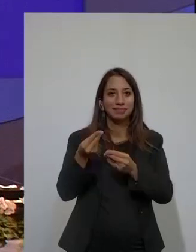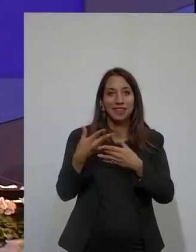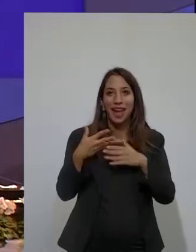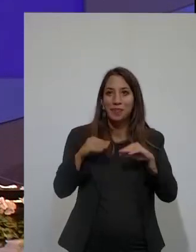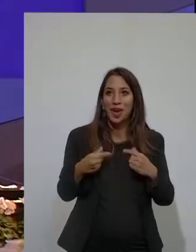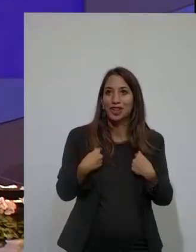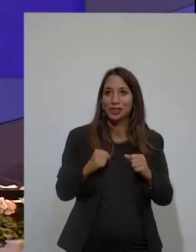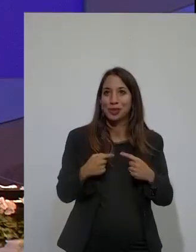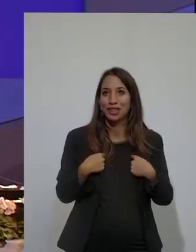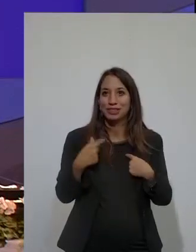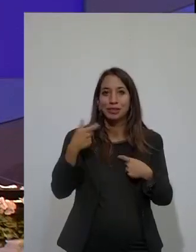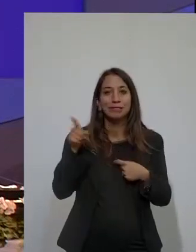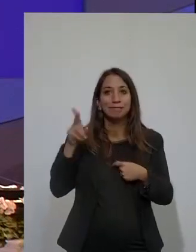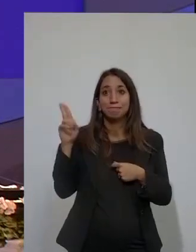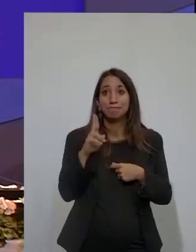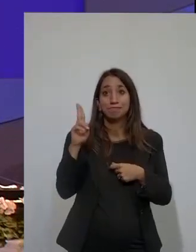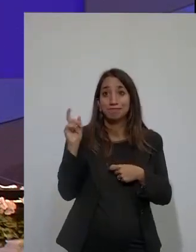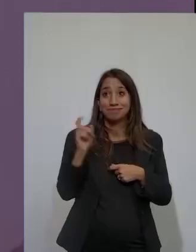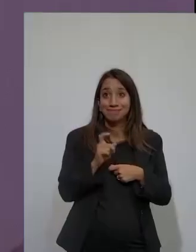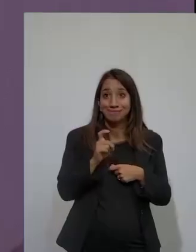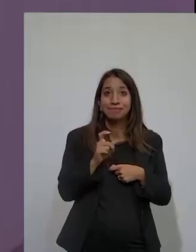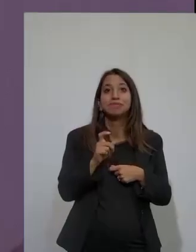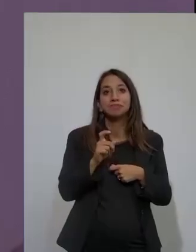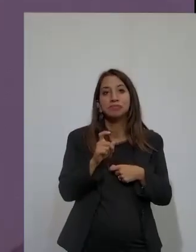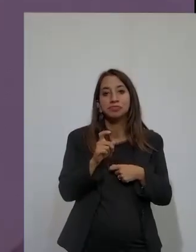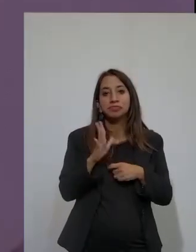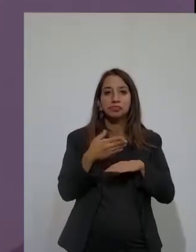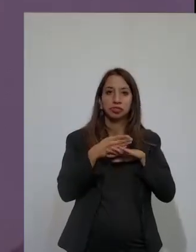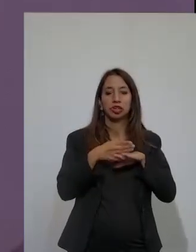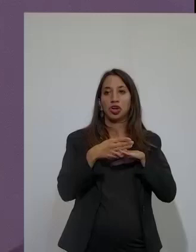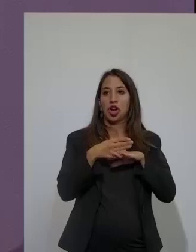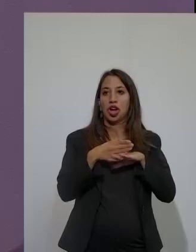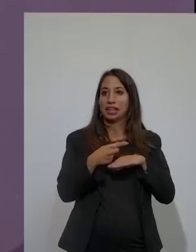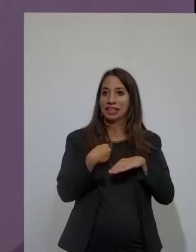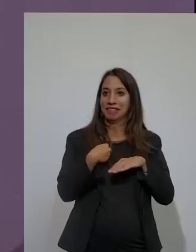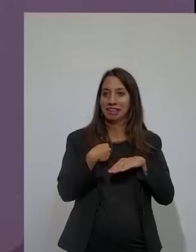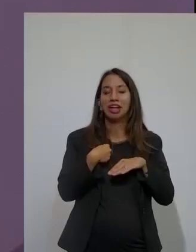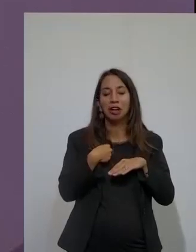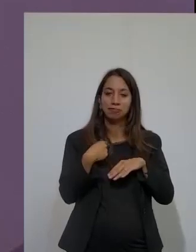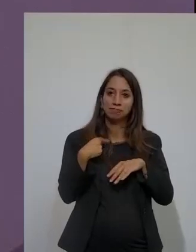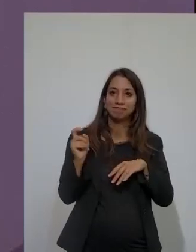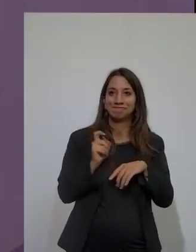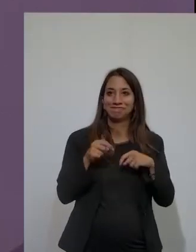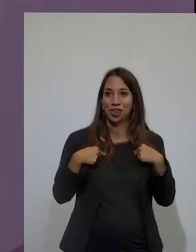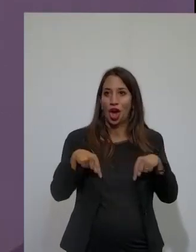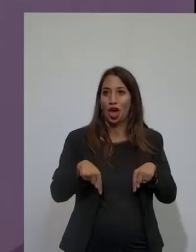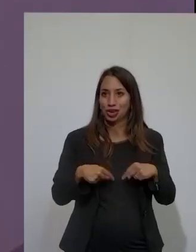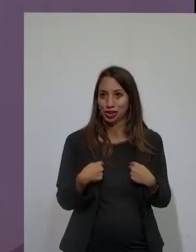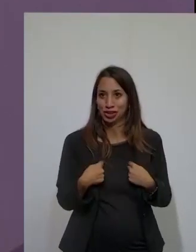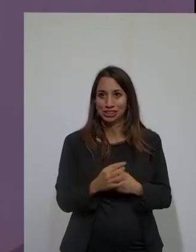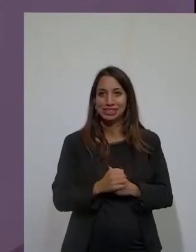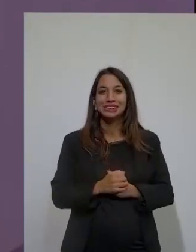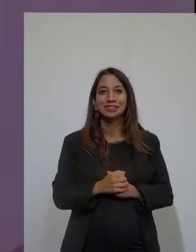che per sua impossibilità, ma anche per condivisione di molti intenti, parlo io oggi qui, e il suo